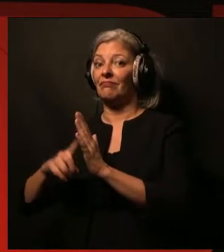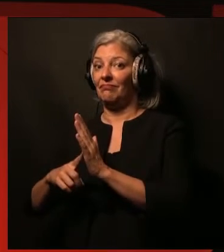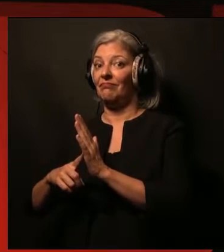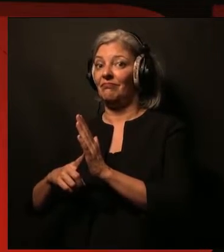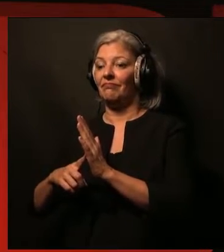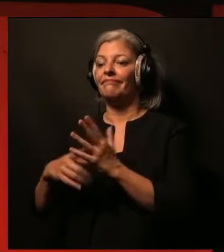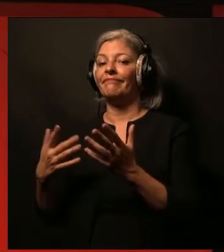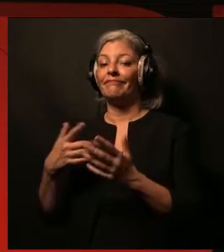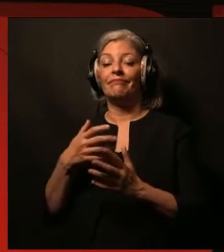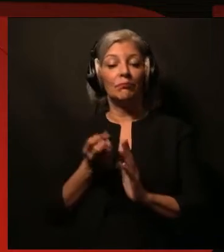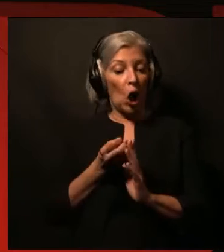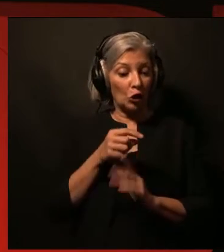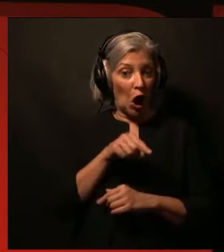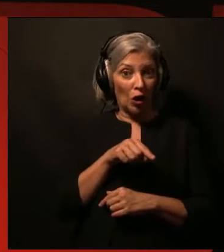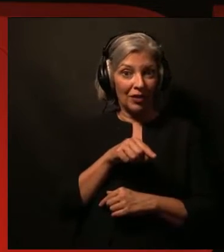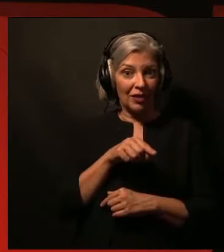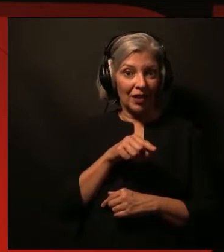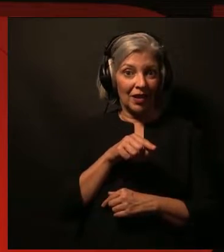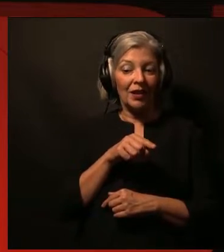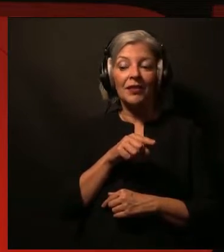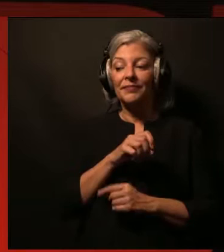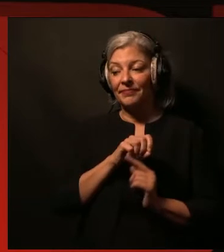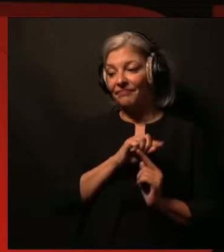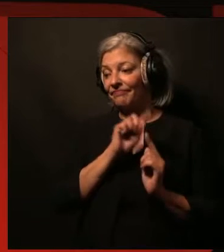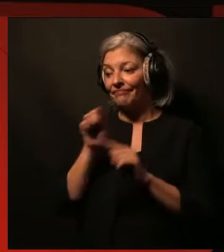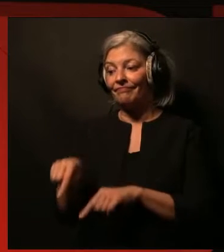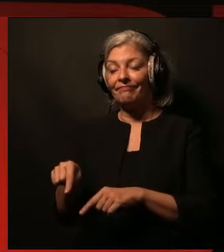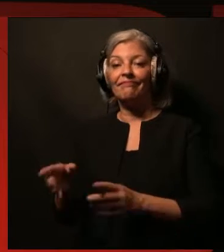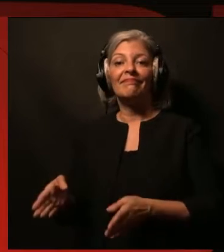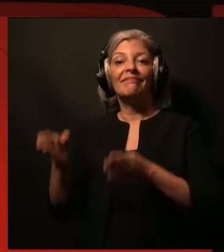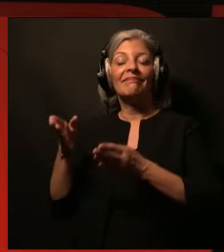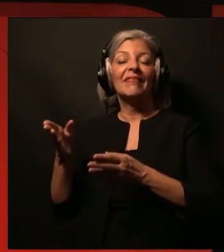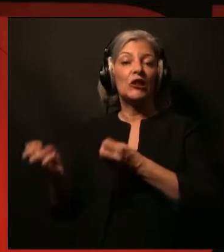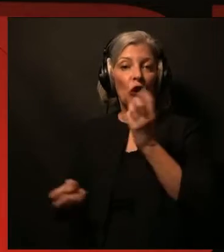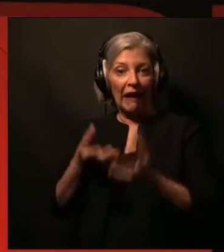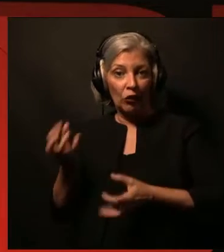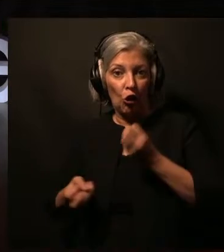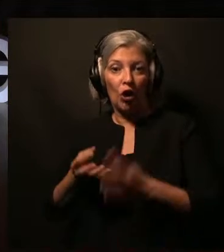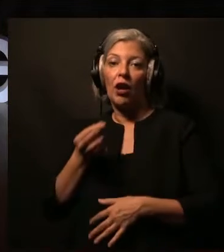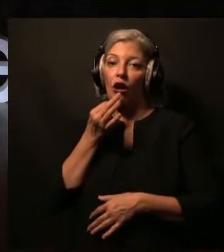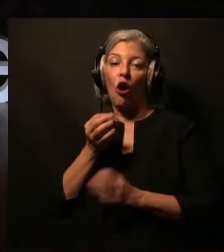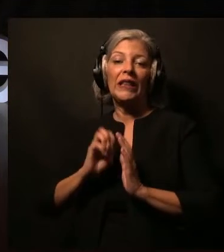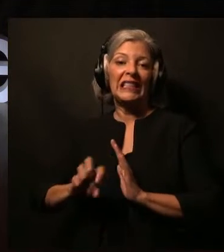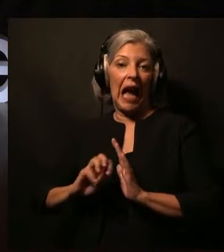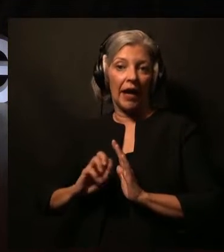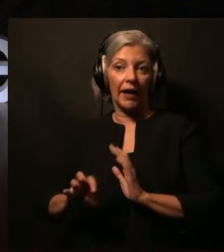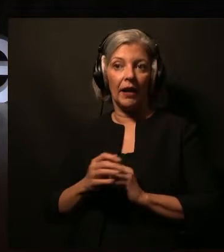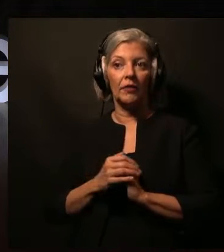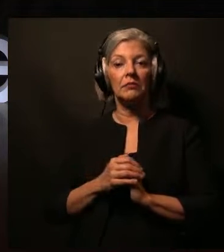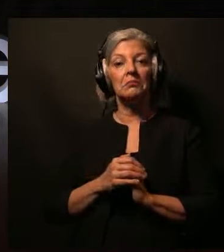prodotti finiranno in una discarica o in un inceneritore Questa